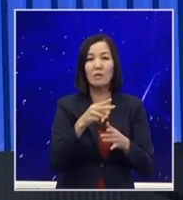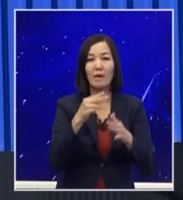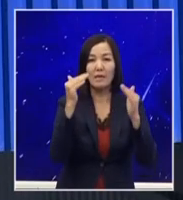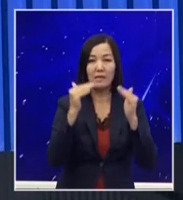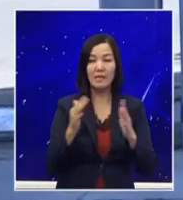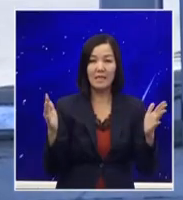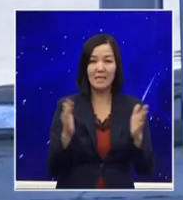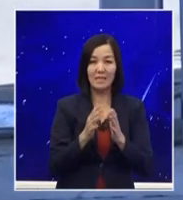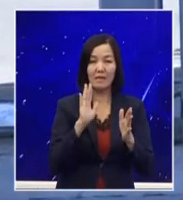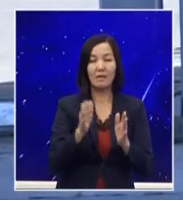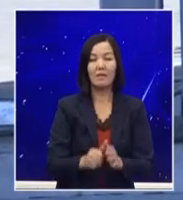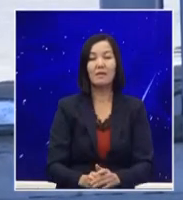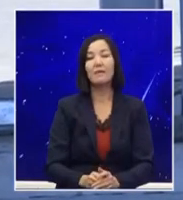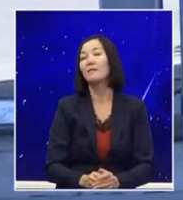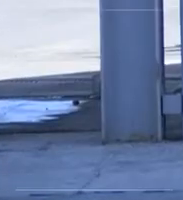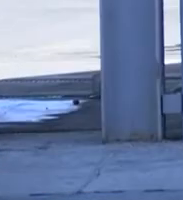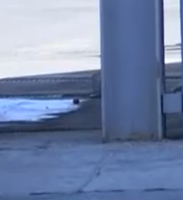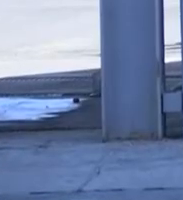қысқартылады.